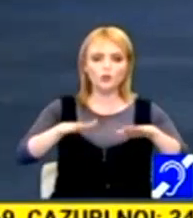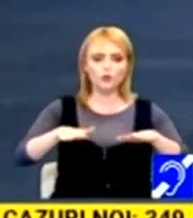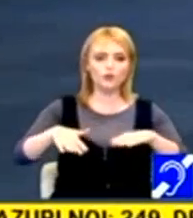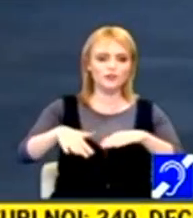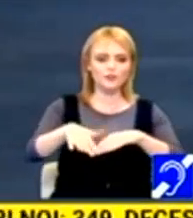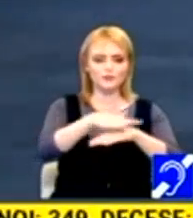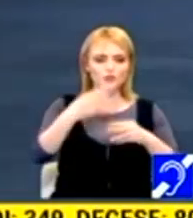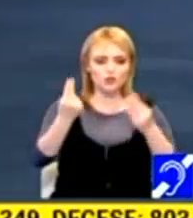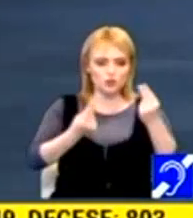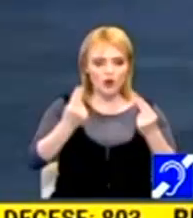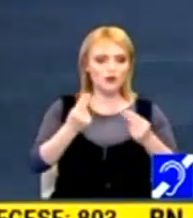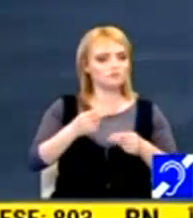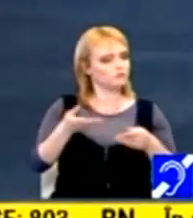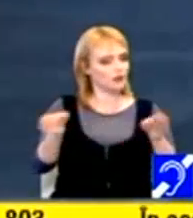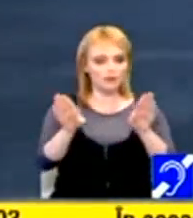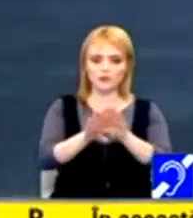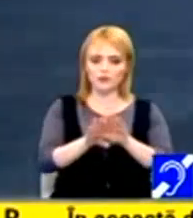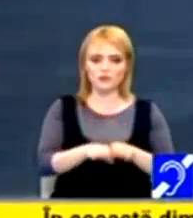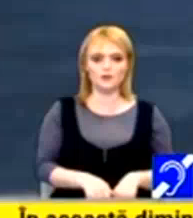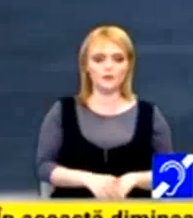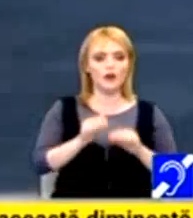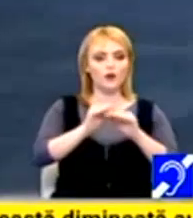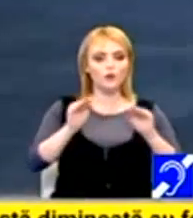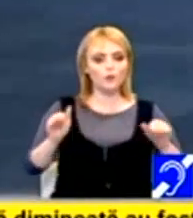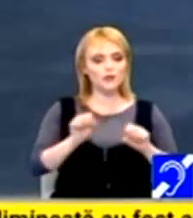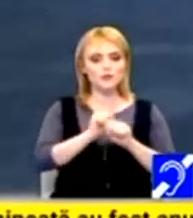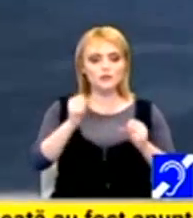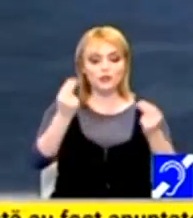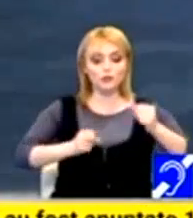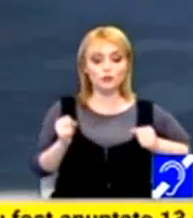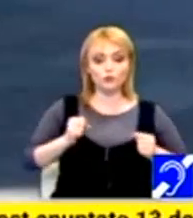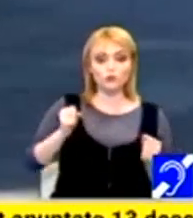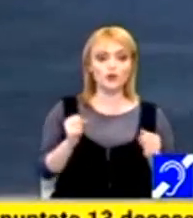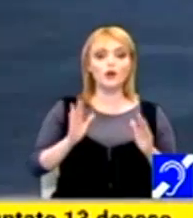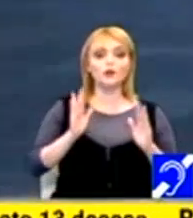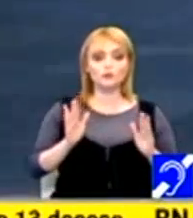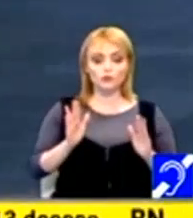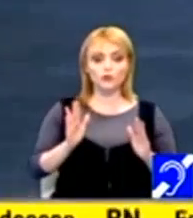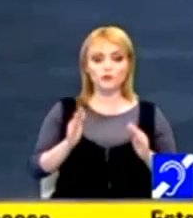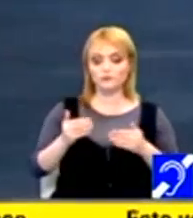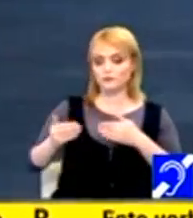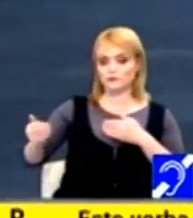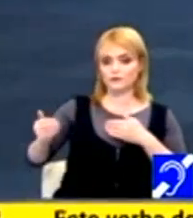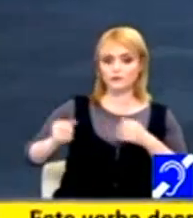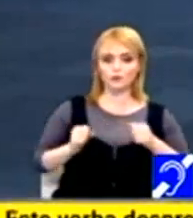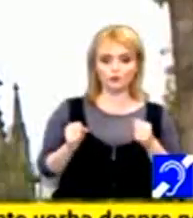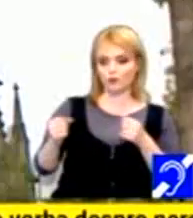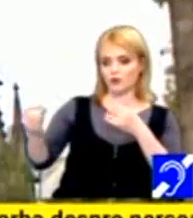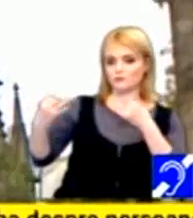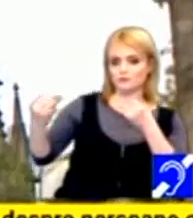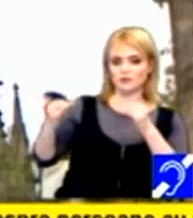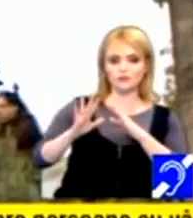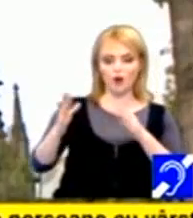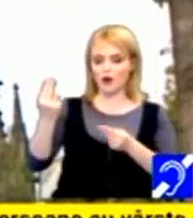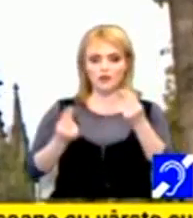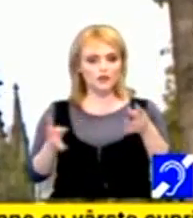amenajate pentru ei rămân închise. Totodată, copiii nu au voie să se joace unii cu alții decât în măsura în care se poate respecta distanța socială.